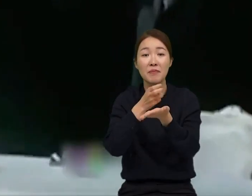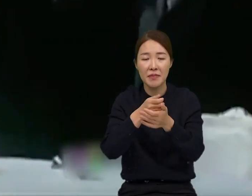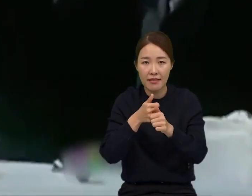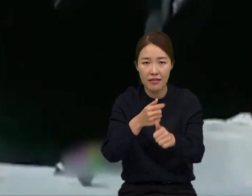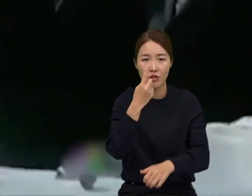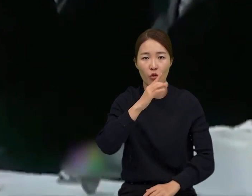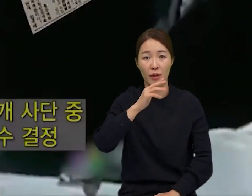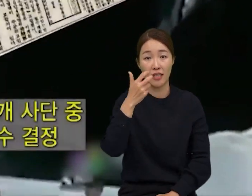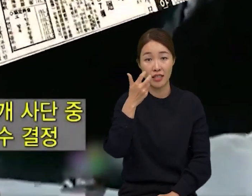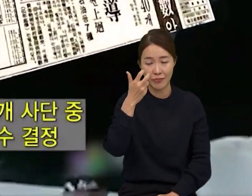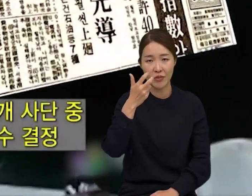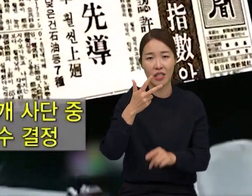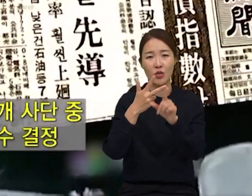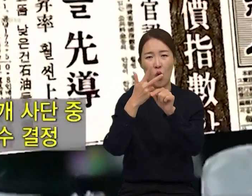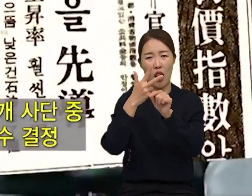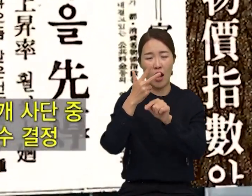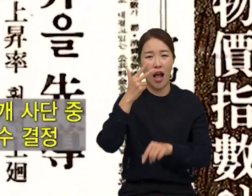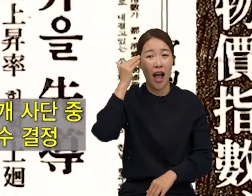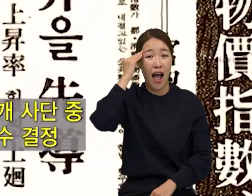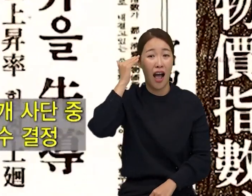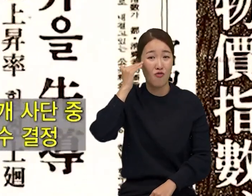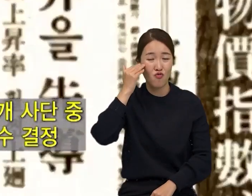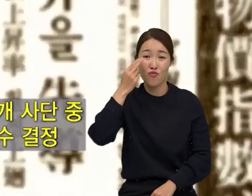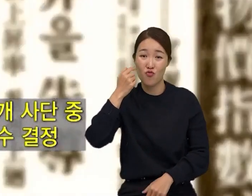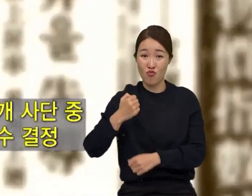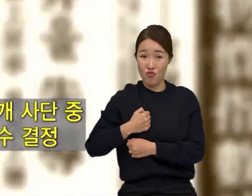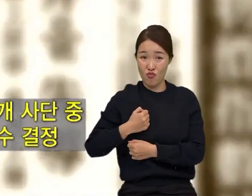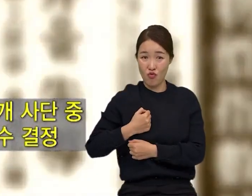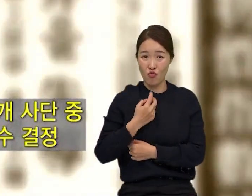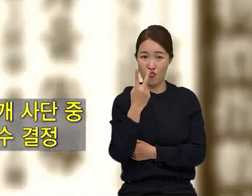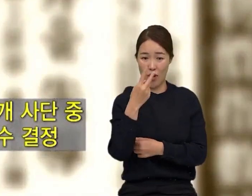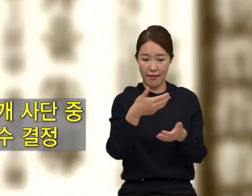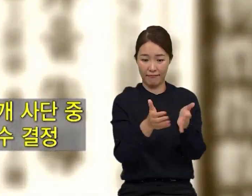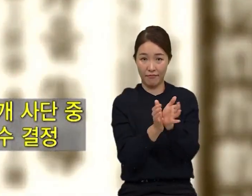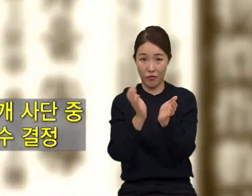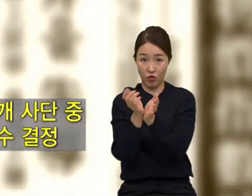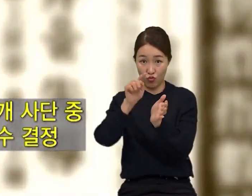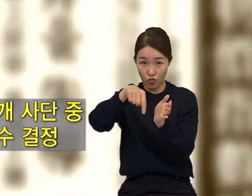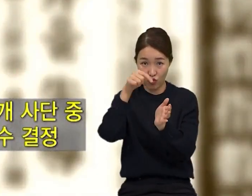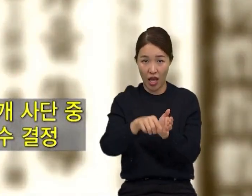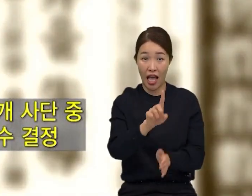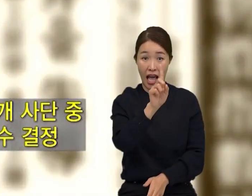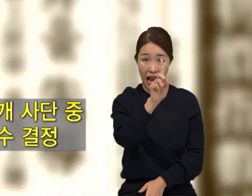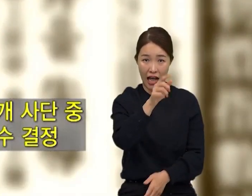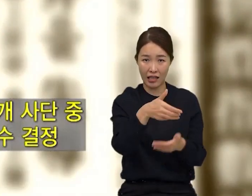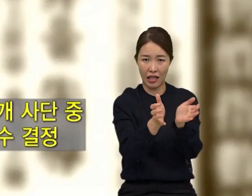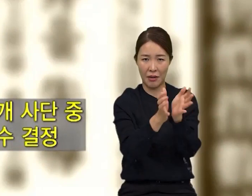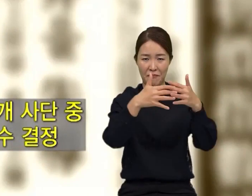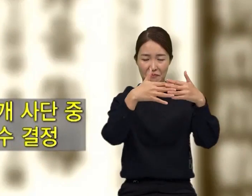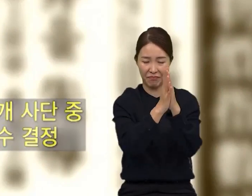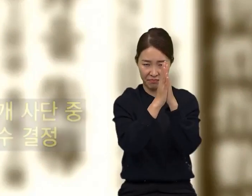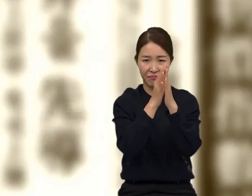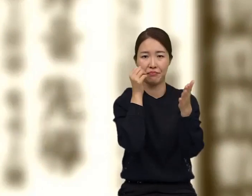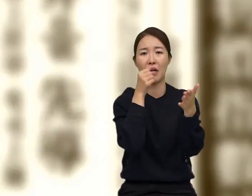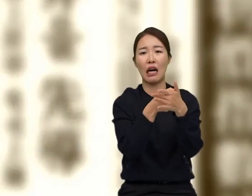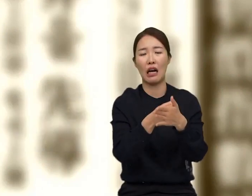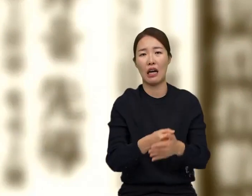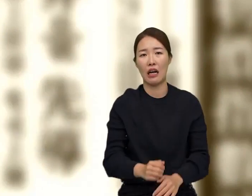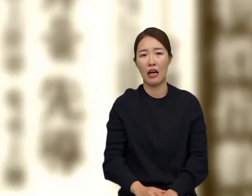이 방침에 따라 1970년 7월 주한미군 2개 사단 중 1개 사단의 철수가